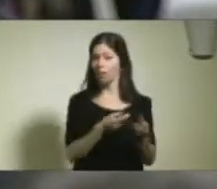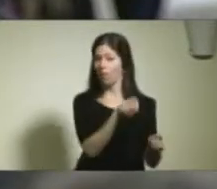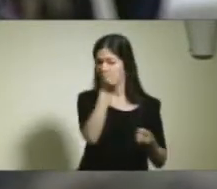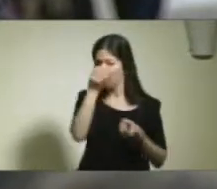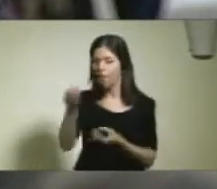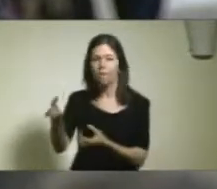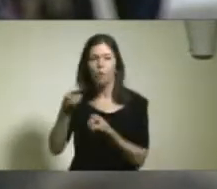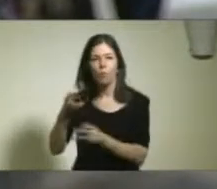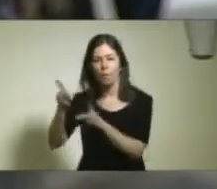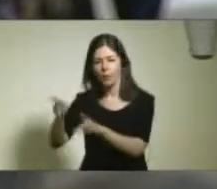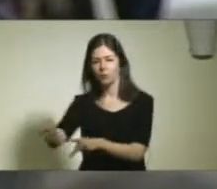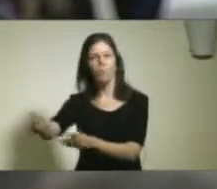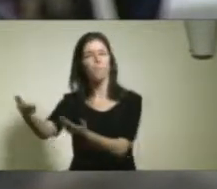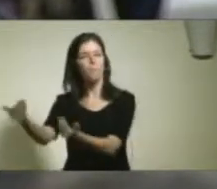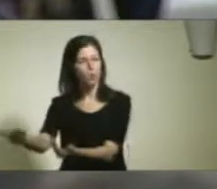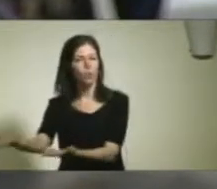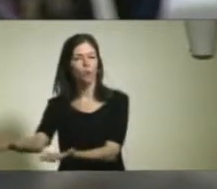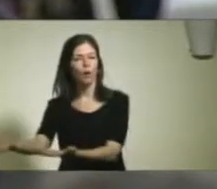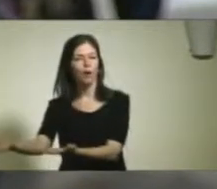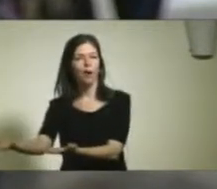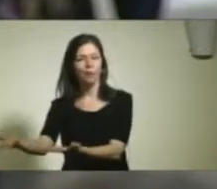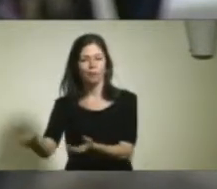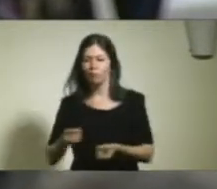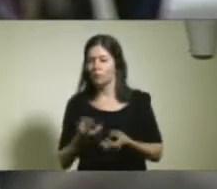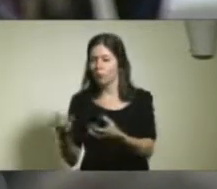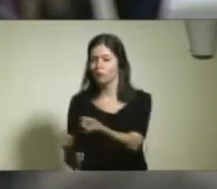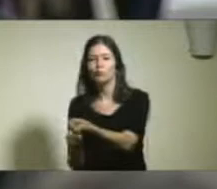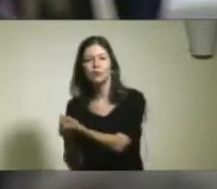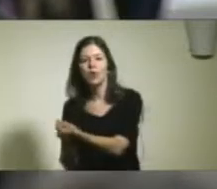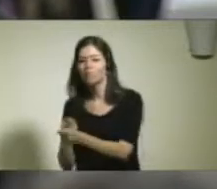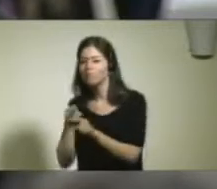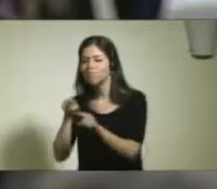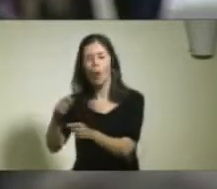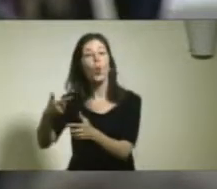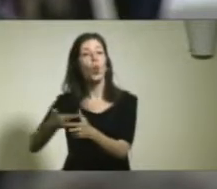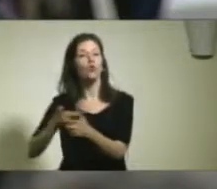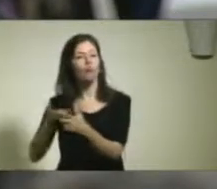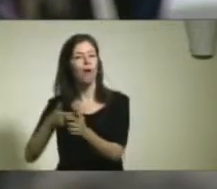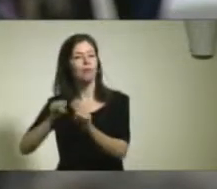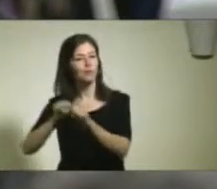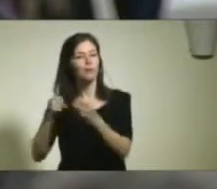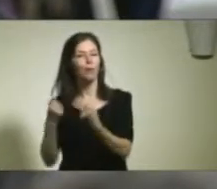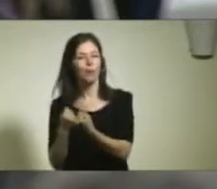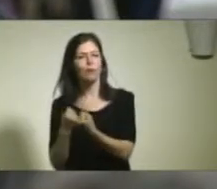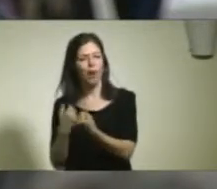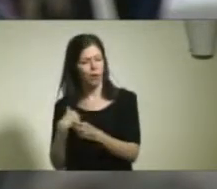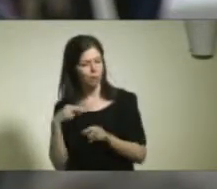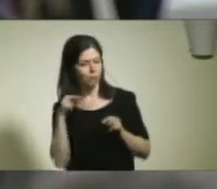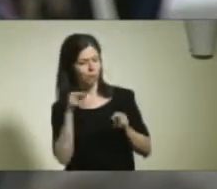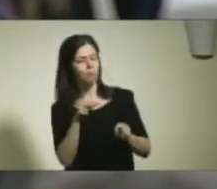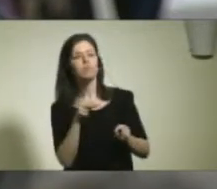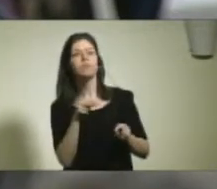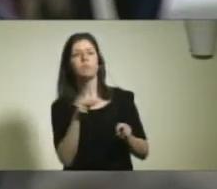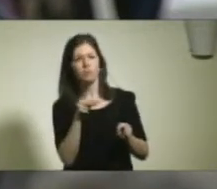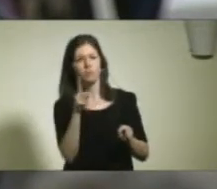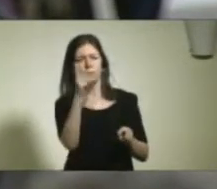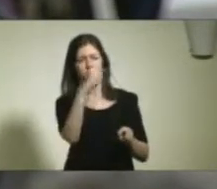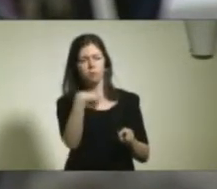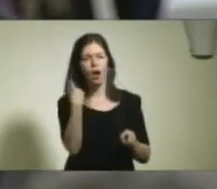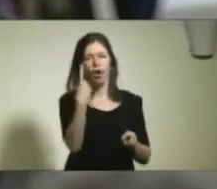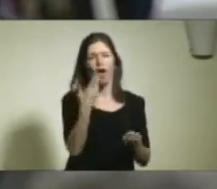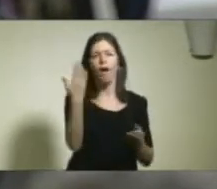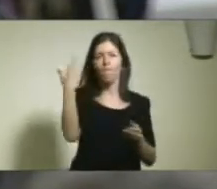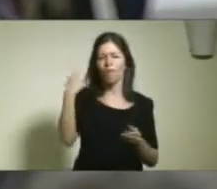aux plus nécessiteux et en les orientant vers le logement social. Et cela semblait être la responsabilité historique